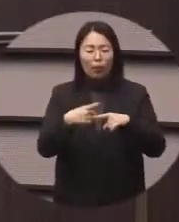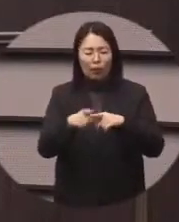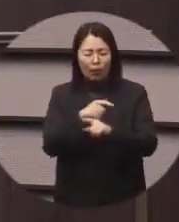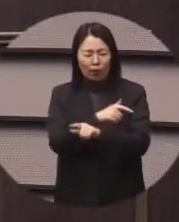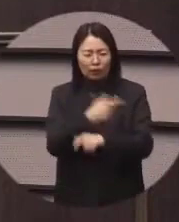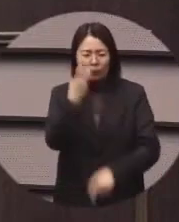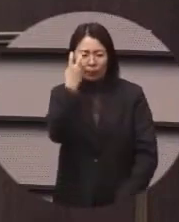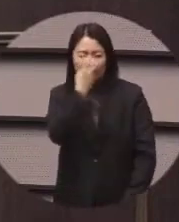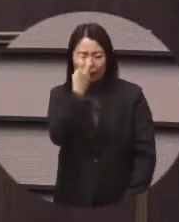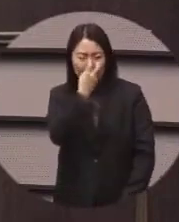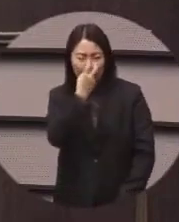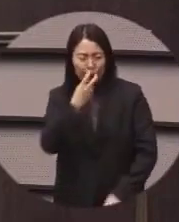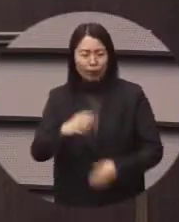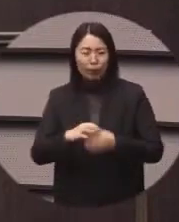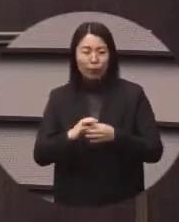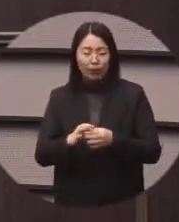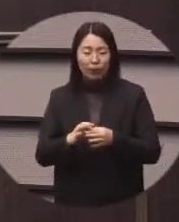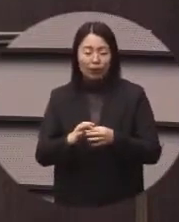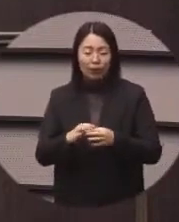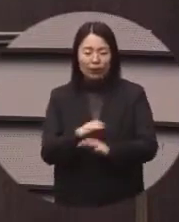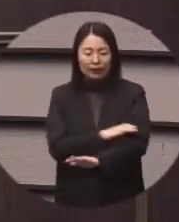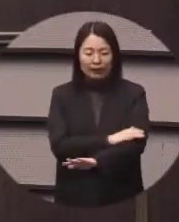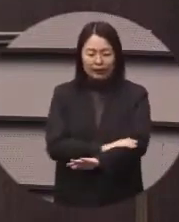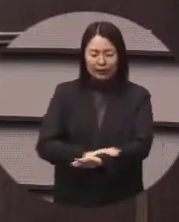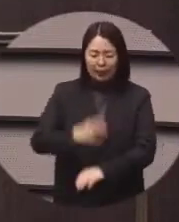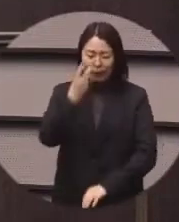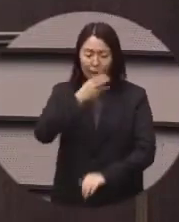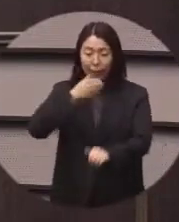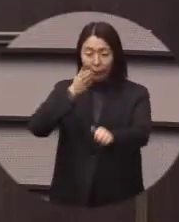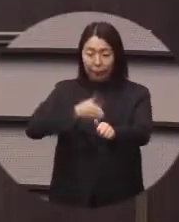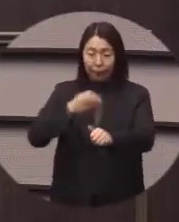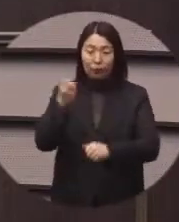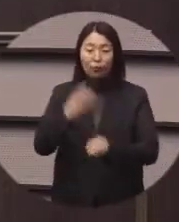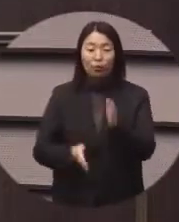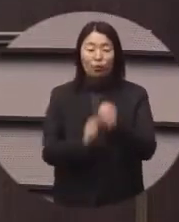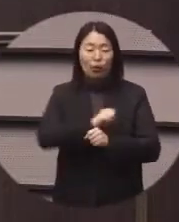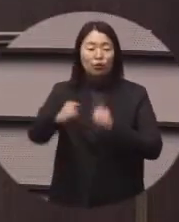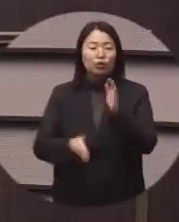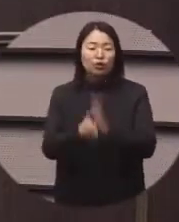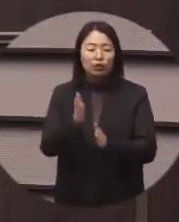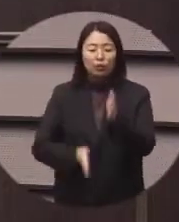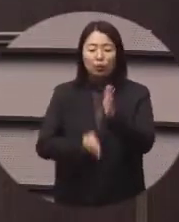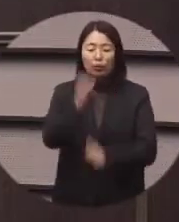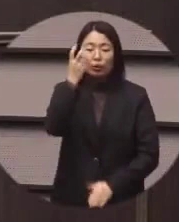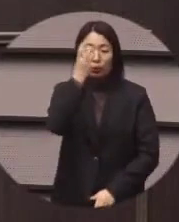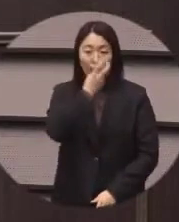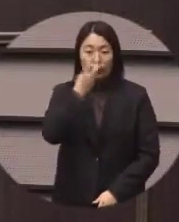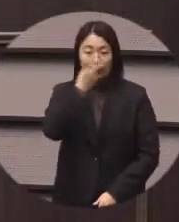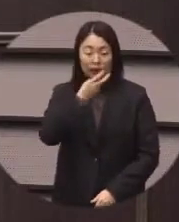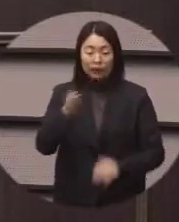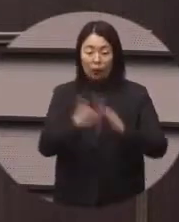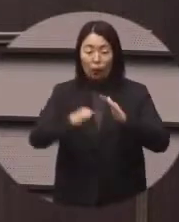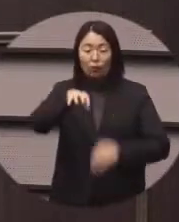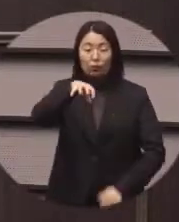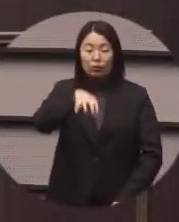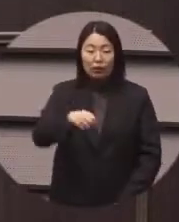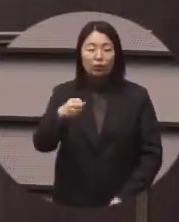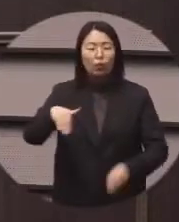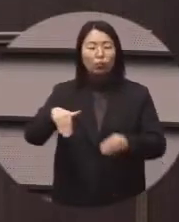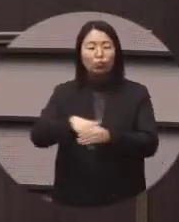통한 정비를 검토해 주시고 광주시 도시관리공사, 광주시 문화재단, 과감한